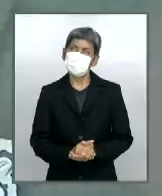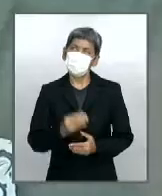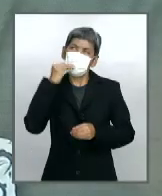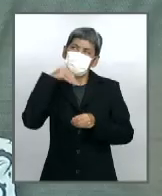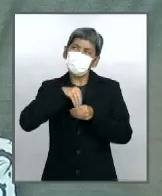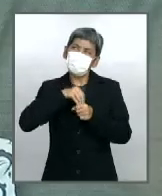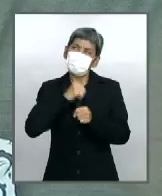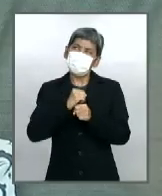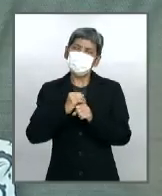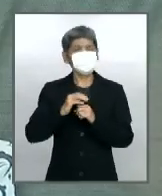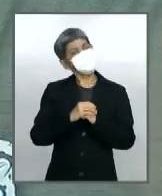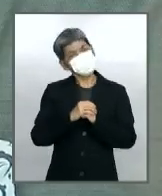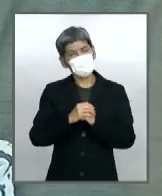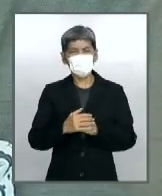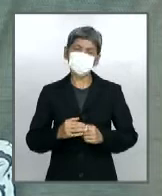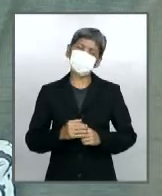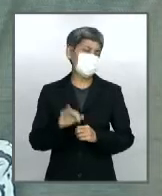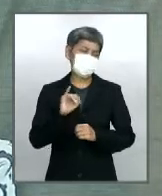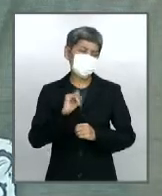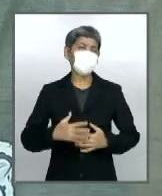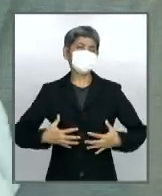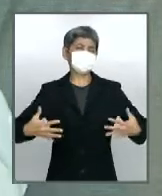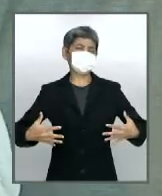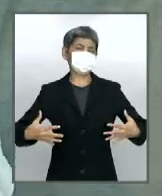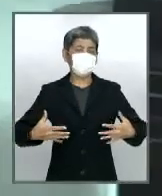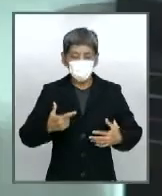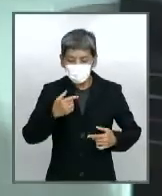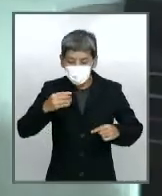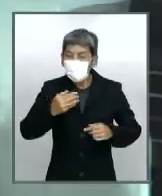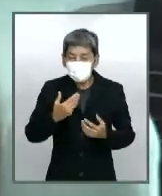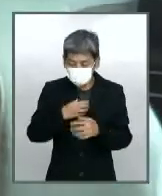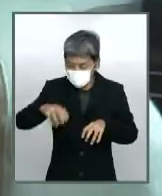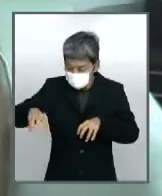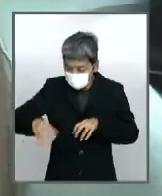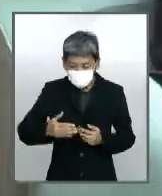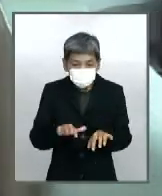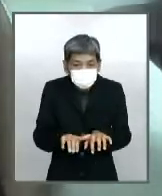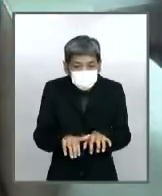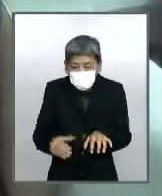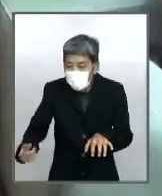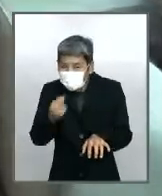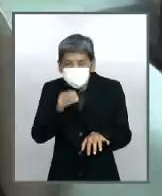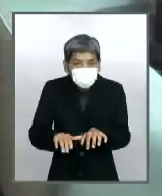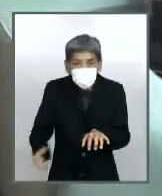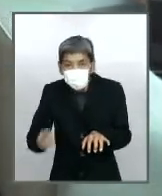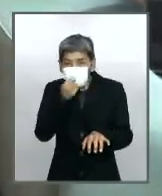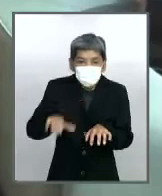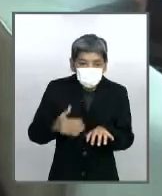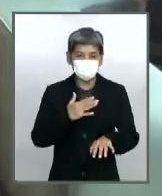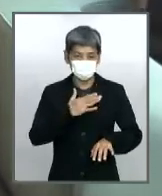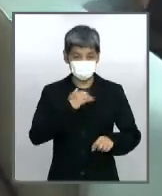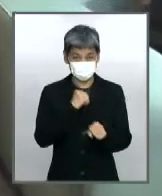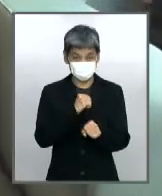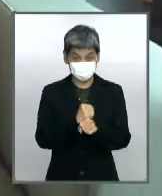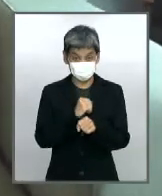ข้อเสียของการ work from home ข้อที่1อ้วนค่ะคือขนมรอบคอมพิวเตอร์เนี่ยนะคะมันเยอะมากๆเลยค่ะด้วยความที่